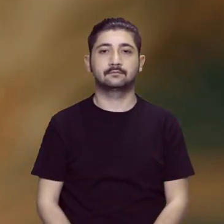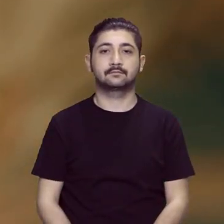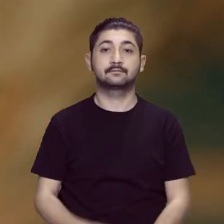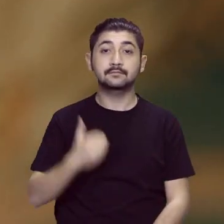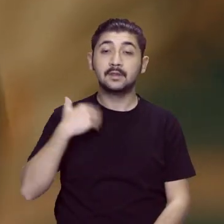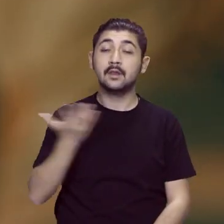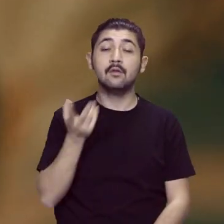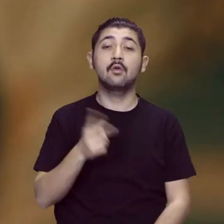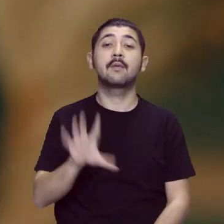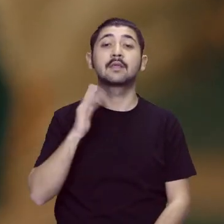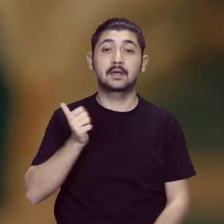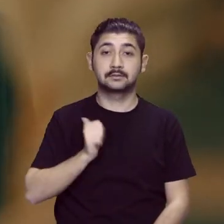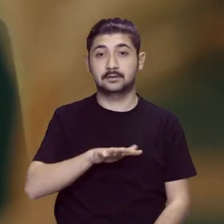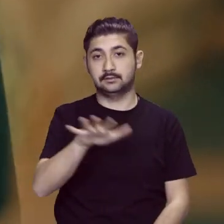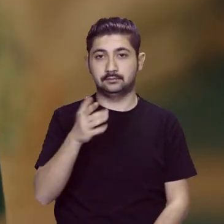Biz daha ölmedik aslanlar.